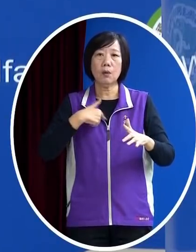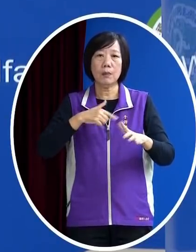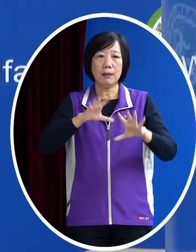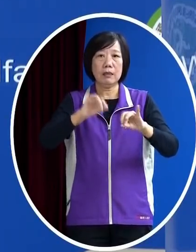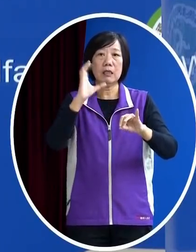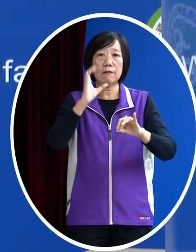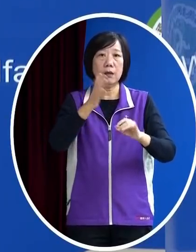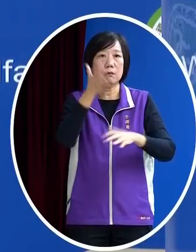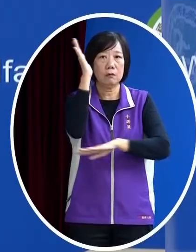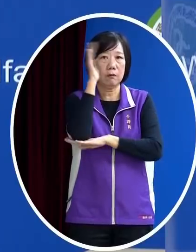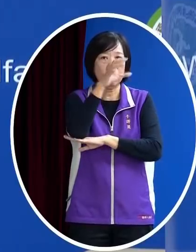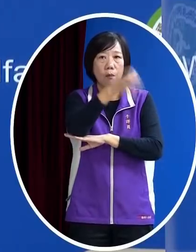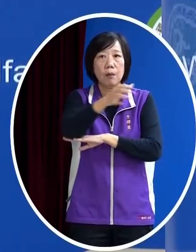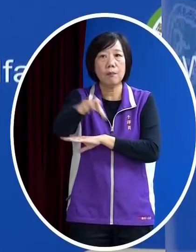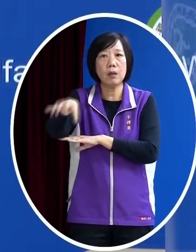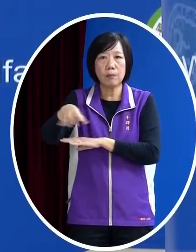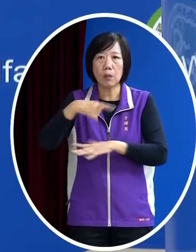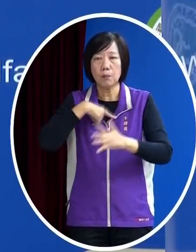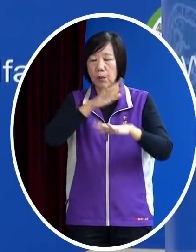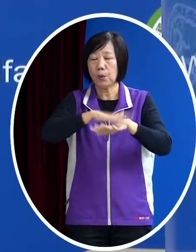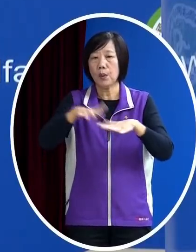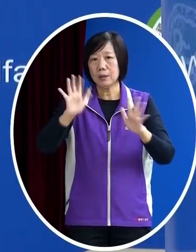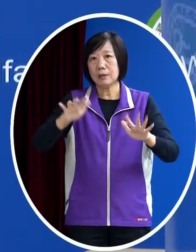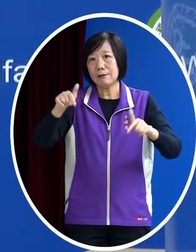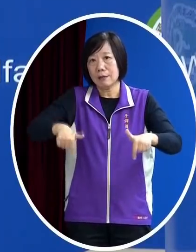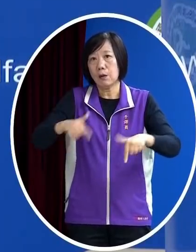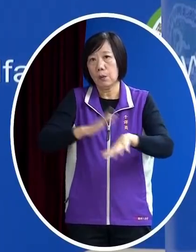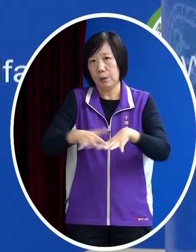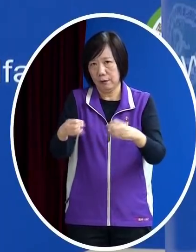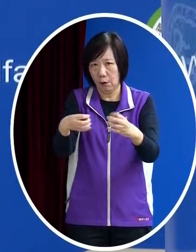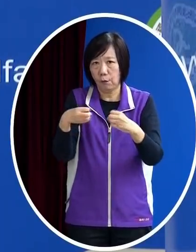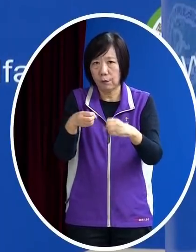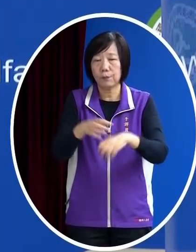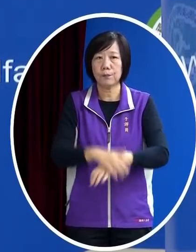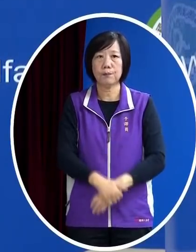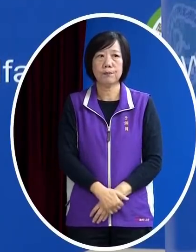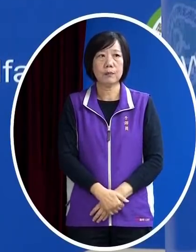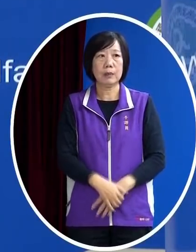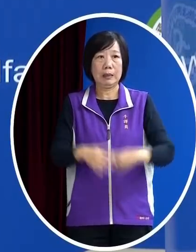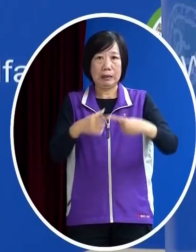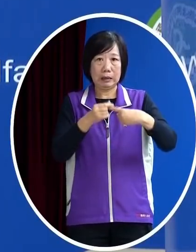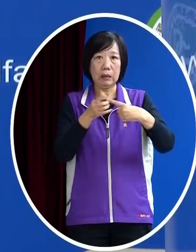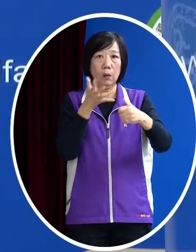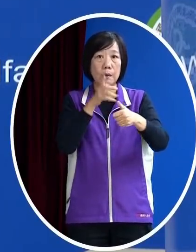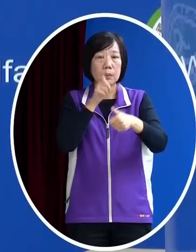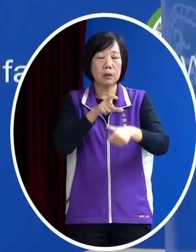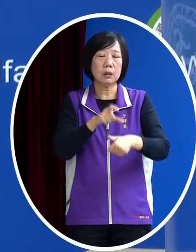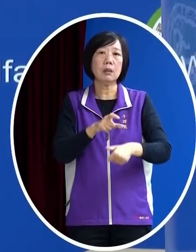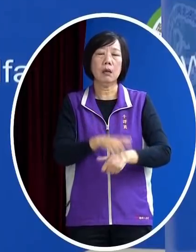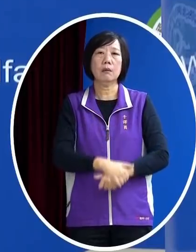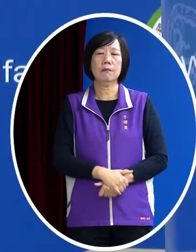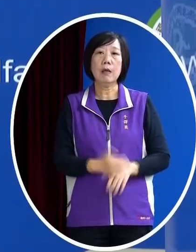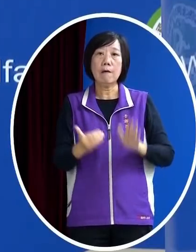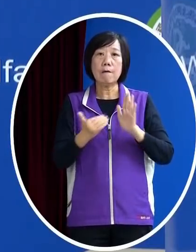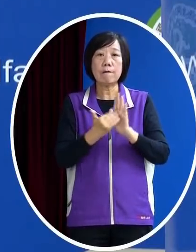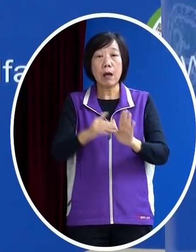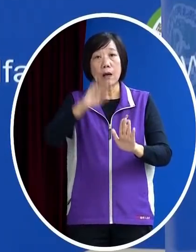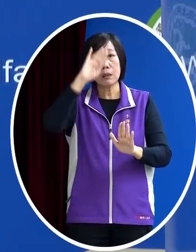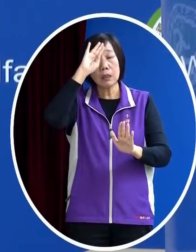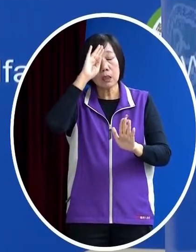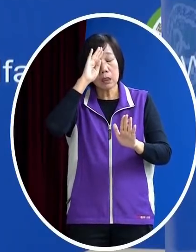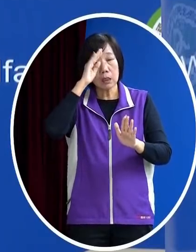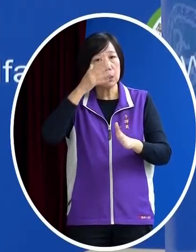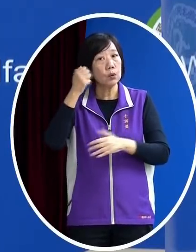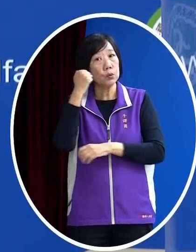要讨论这些相关的事情。第一个问题，防疫旅 啊，我们防